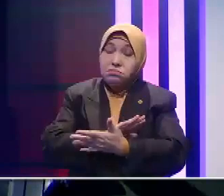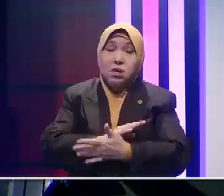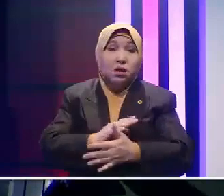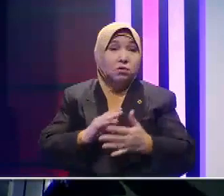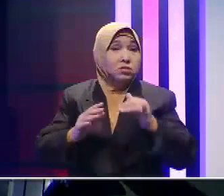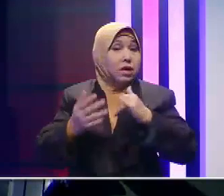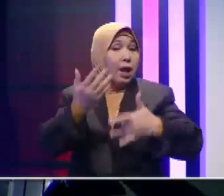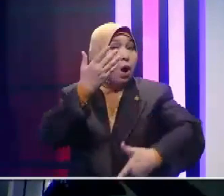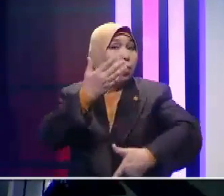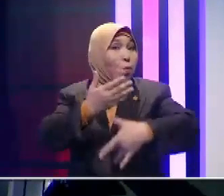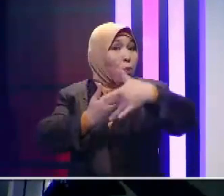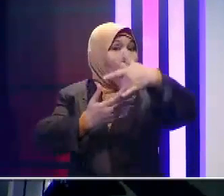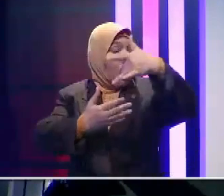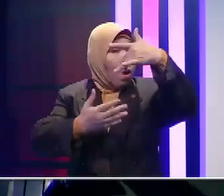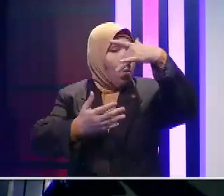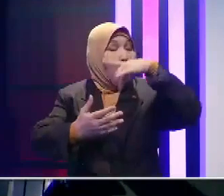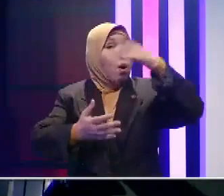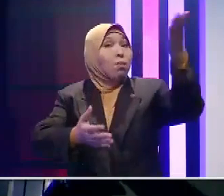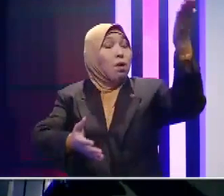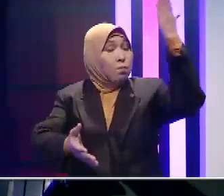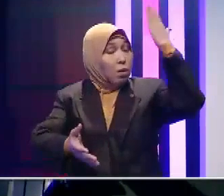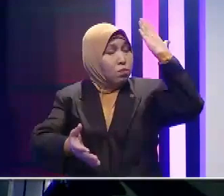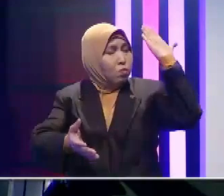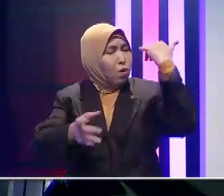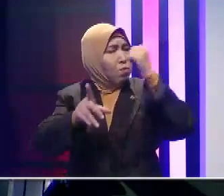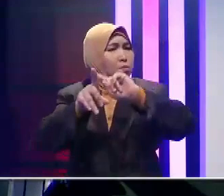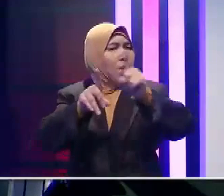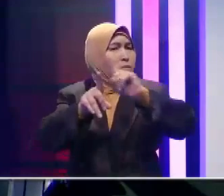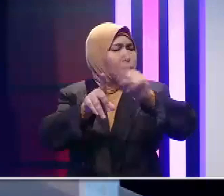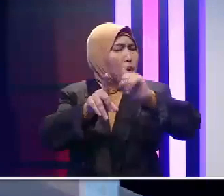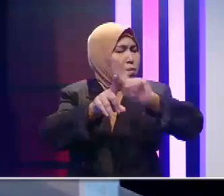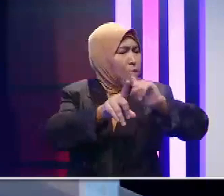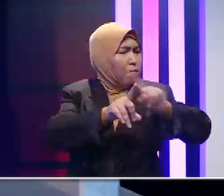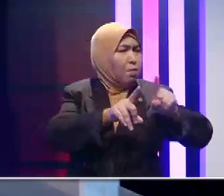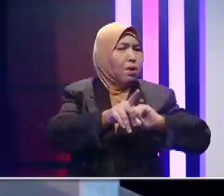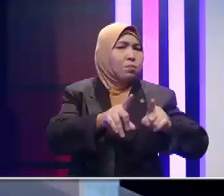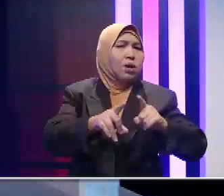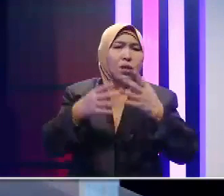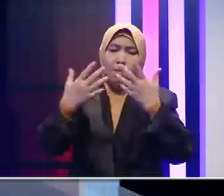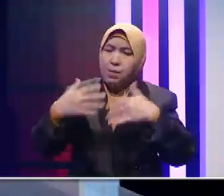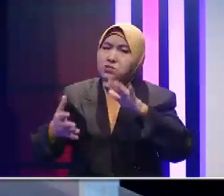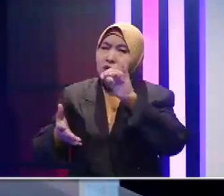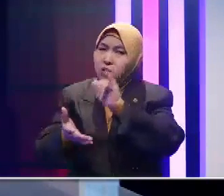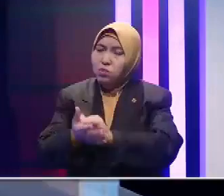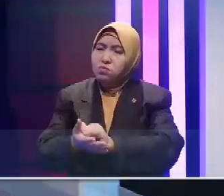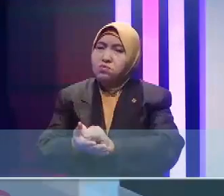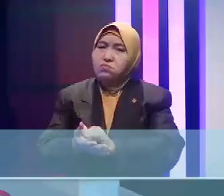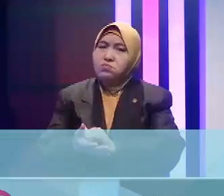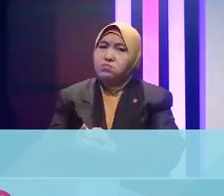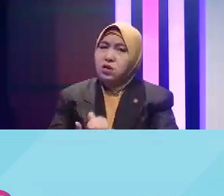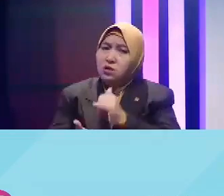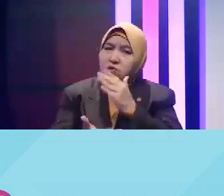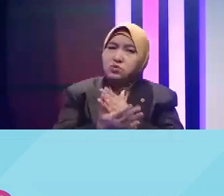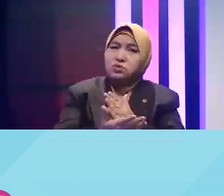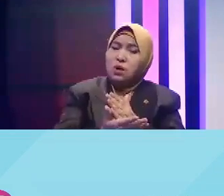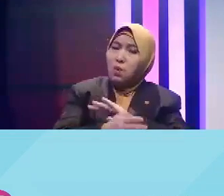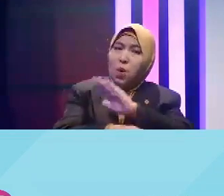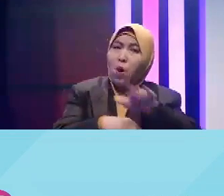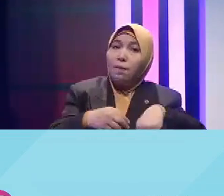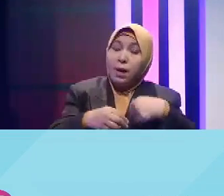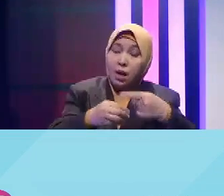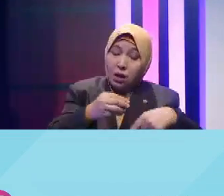saya awalnya lama-lama dulu macam-macam lah saya dulu, dan kemudian saya stop semua benda-benda yang tak